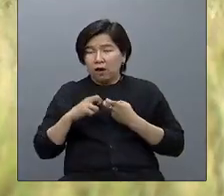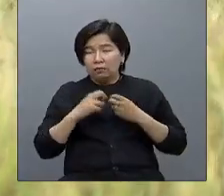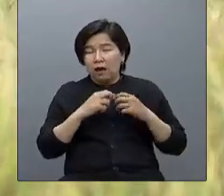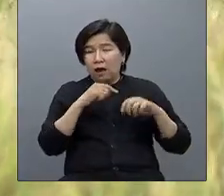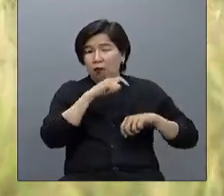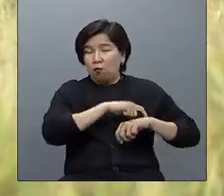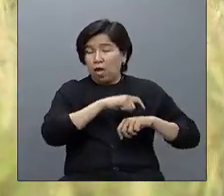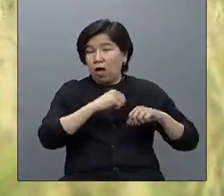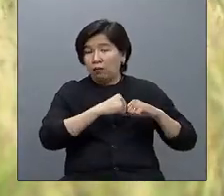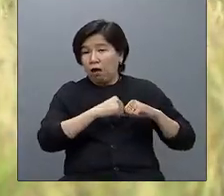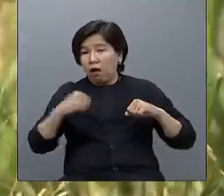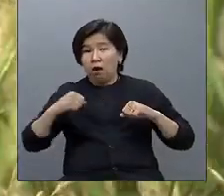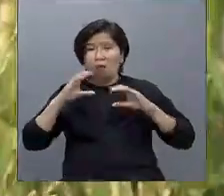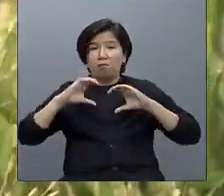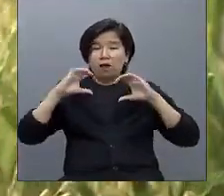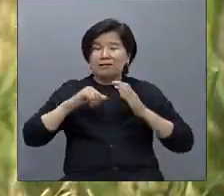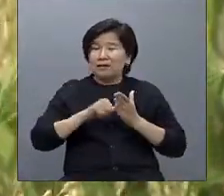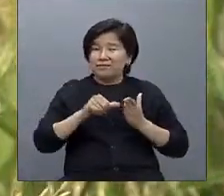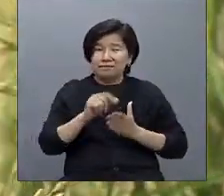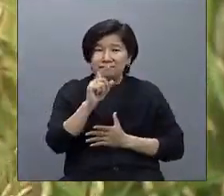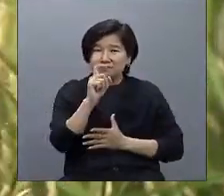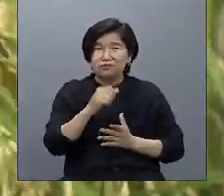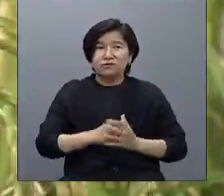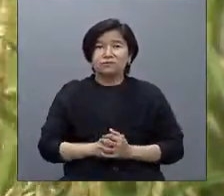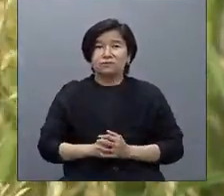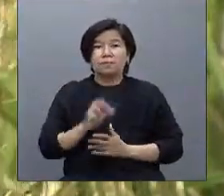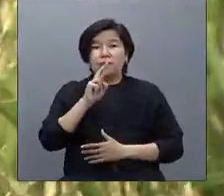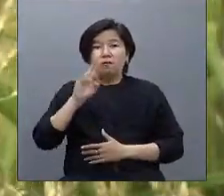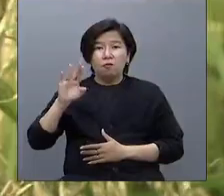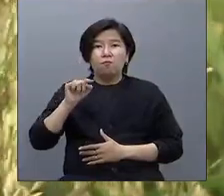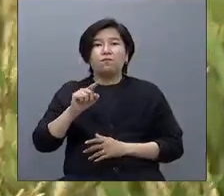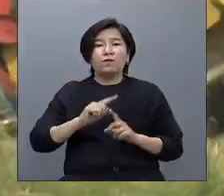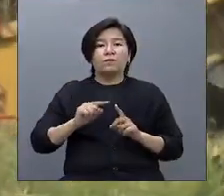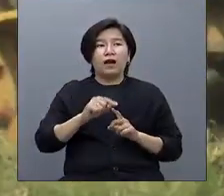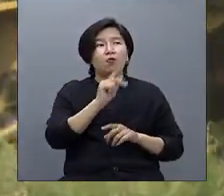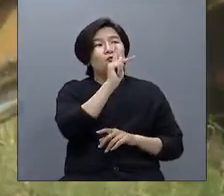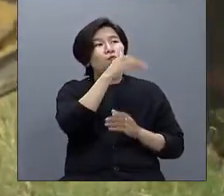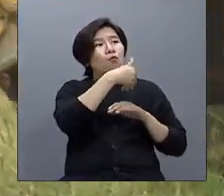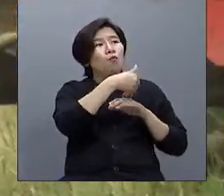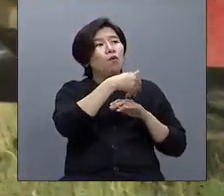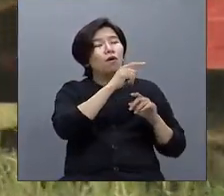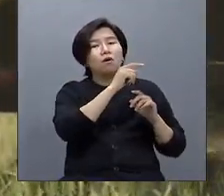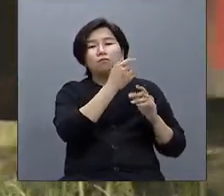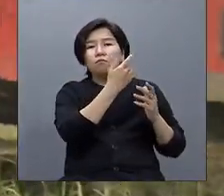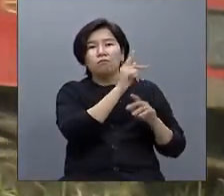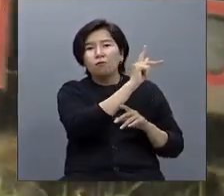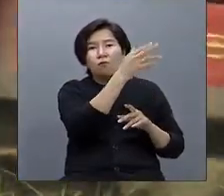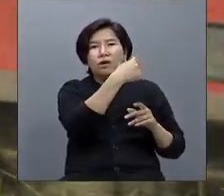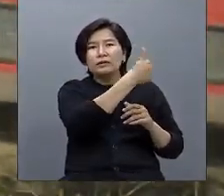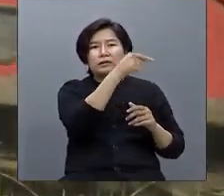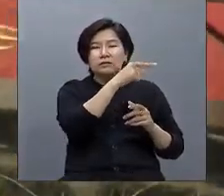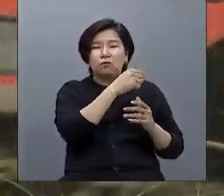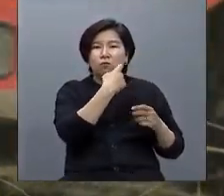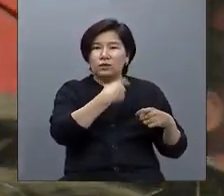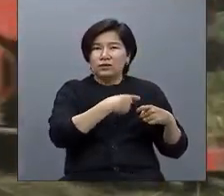ก้ไขได้อย่างเบ็ดเสร็จค่ะแม้มีความพยายามจะให้ลูกหนี้นอกระบบเข้าสู่ในระบบแต่ว่าในทางปฏิบัติทำได้ยากเพราะว่ายังคงมีเ